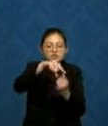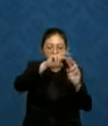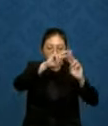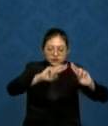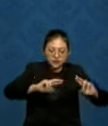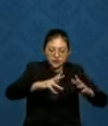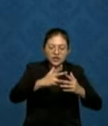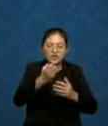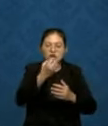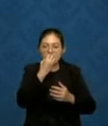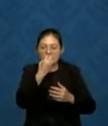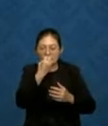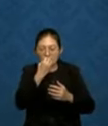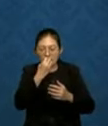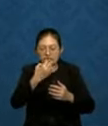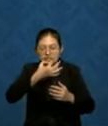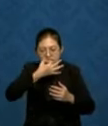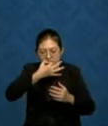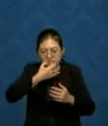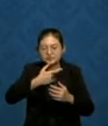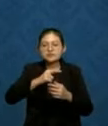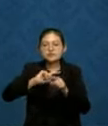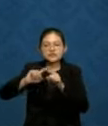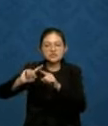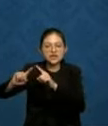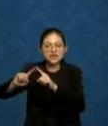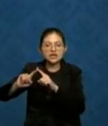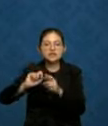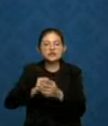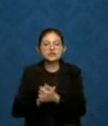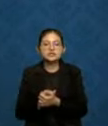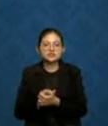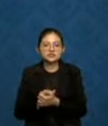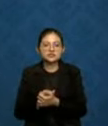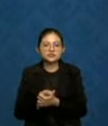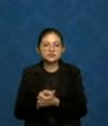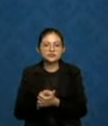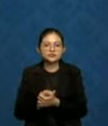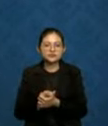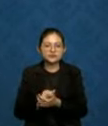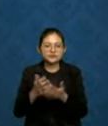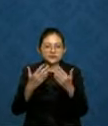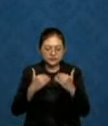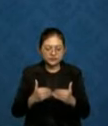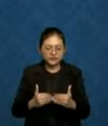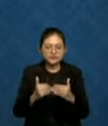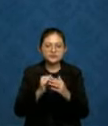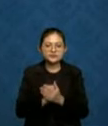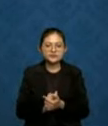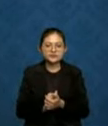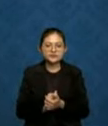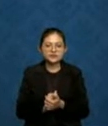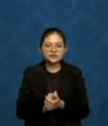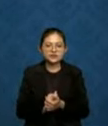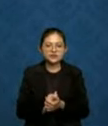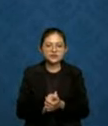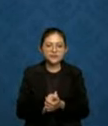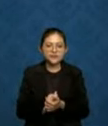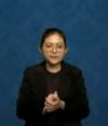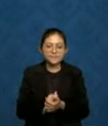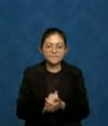หรือองค์กรอาชีพที่มีส่วนร่วมในการพัฒนาฝีมือแรงงานและที่สำคัญที่สุดครับอีกประการหนึ่งนั่นก็คือการช่วย